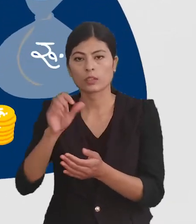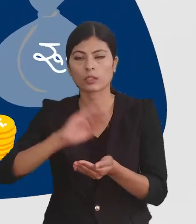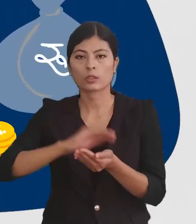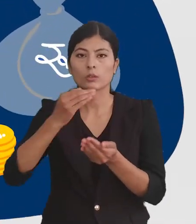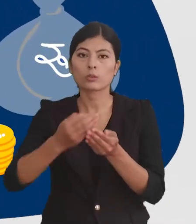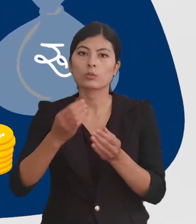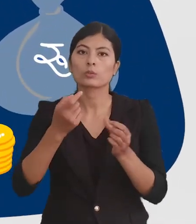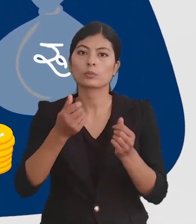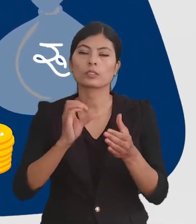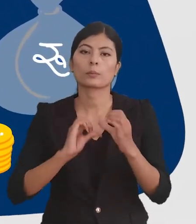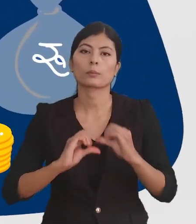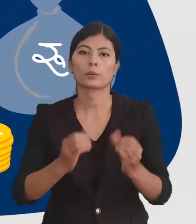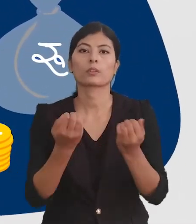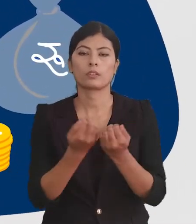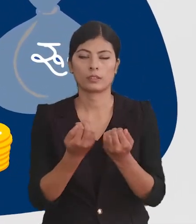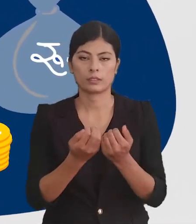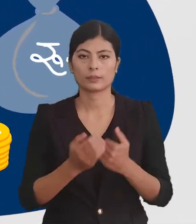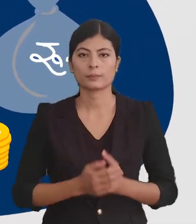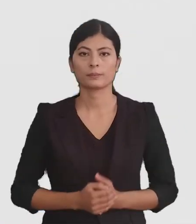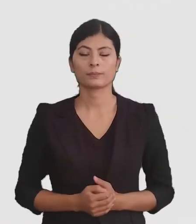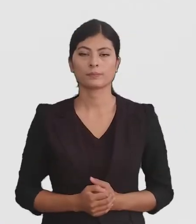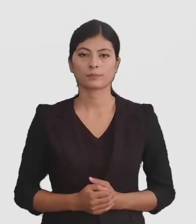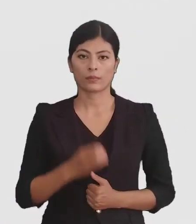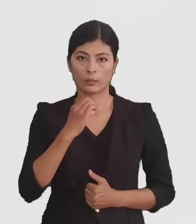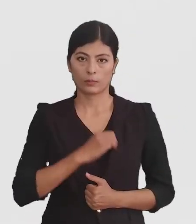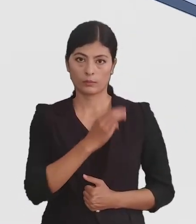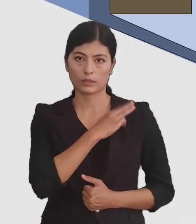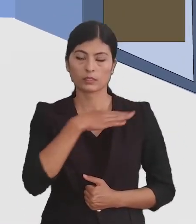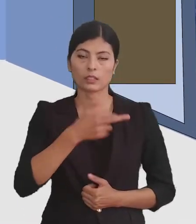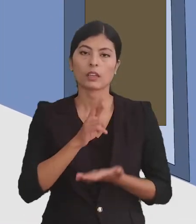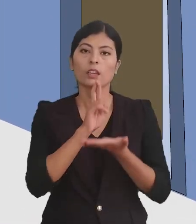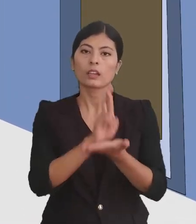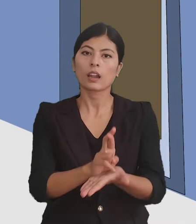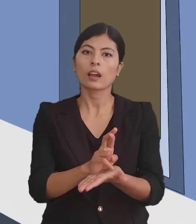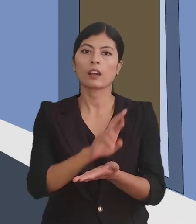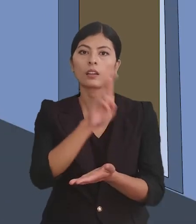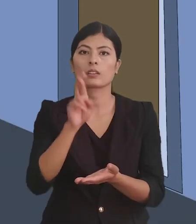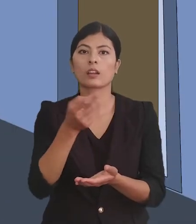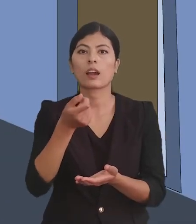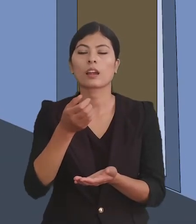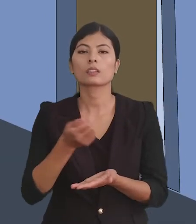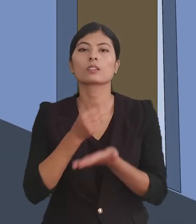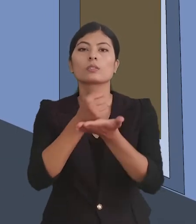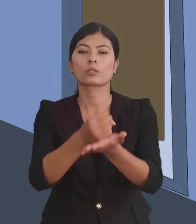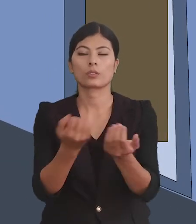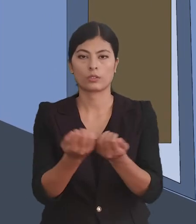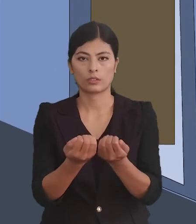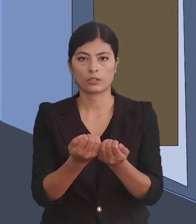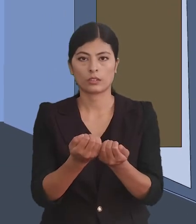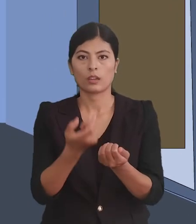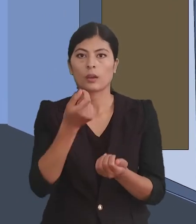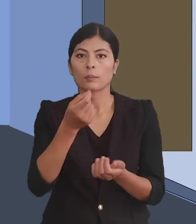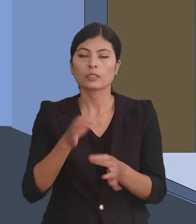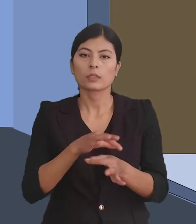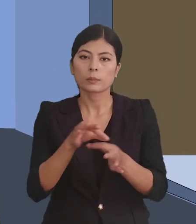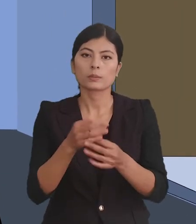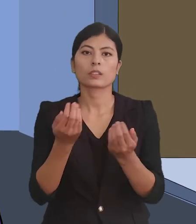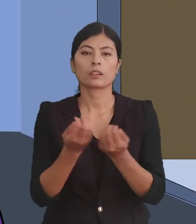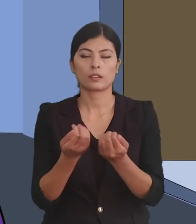लागी कोष के रकम प्रयोग करे के, पीड़ित के राहत तथा आर्थिक सहयोग उपलब्ध करावे